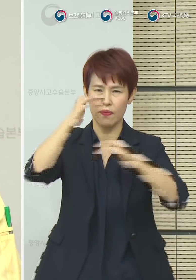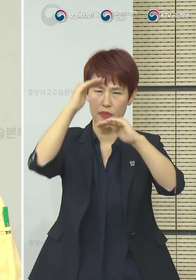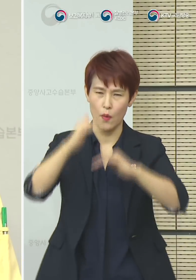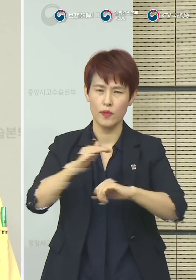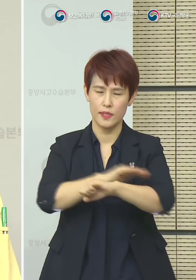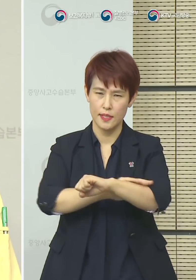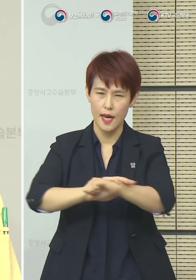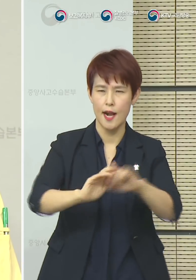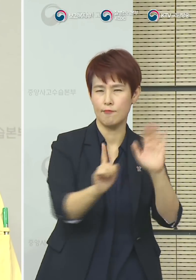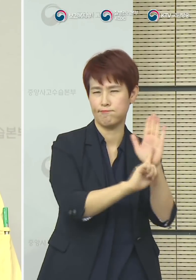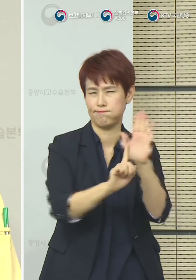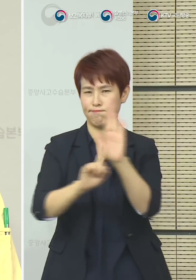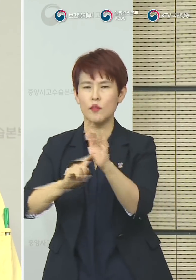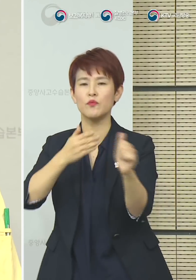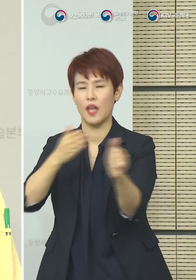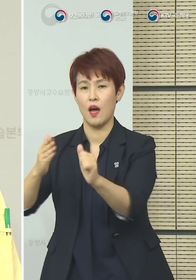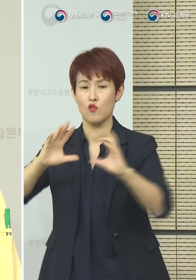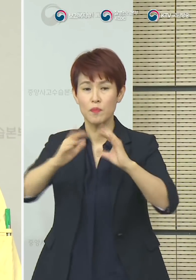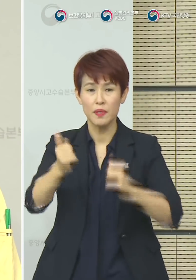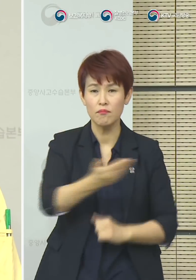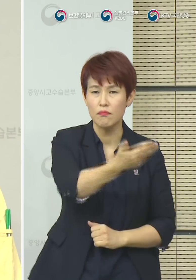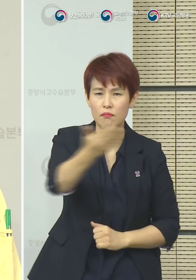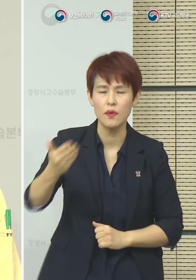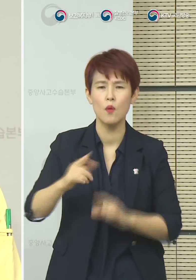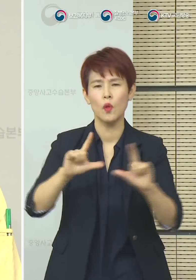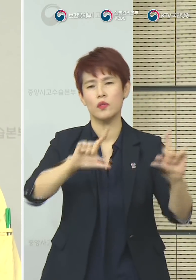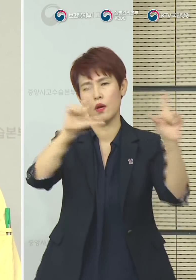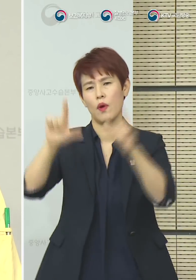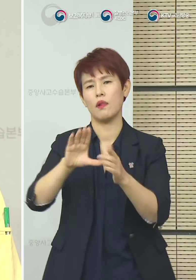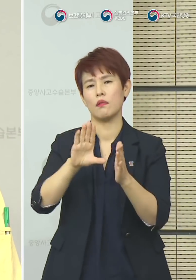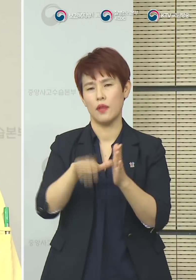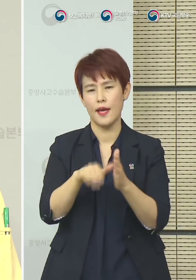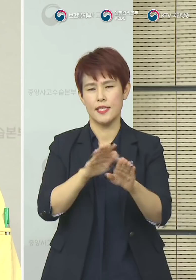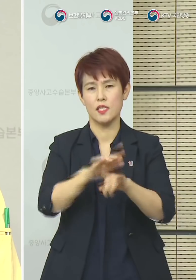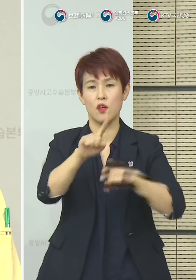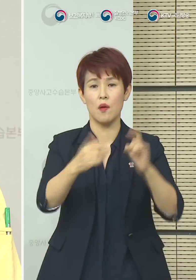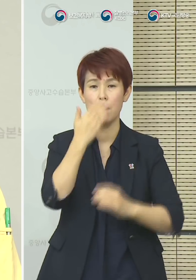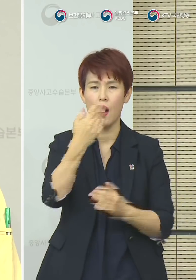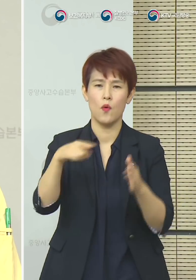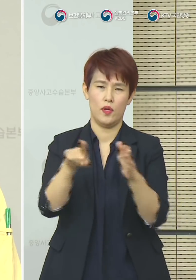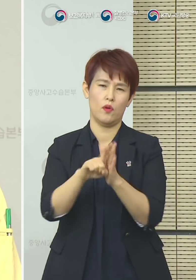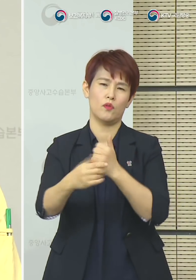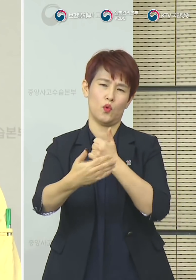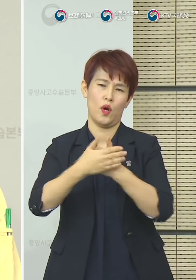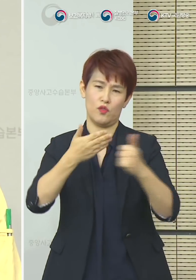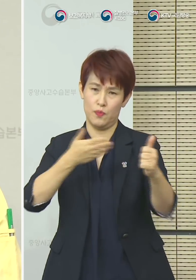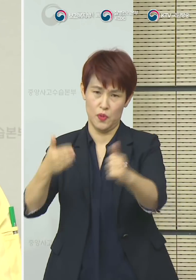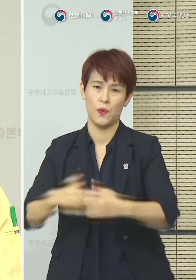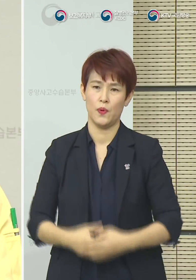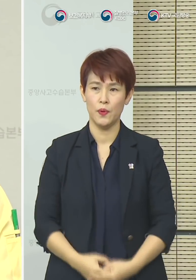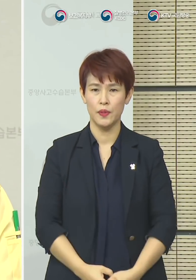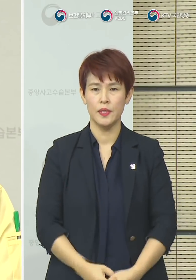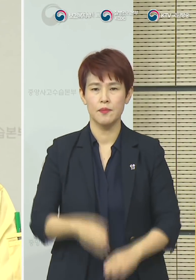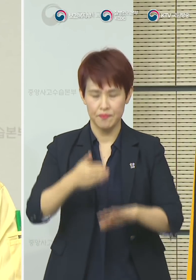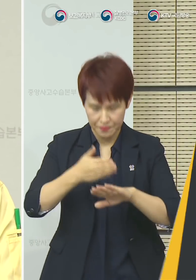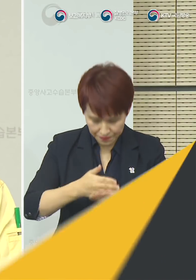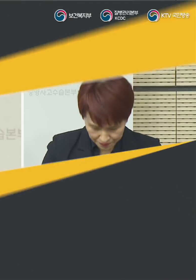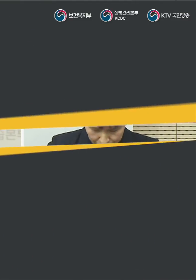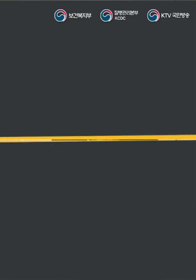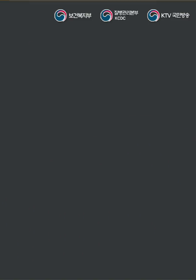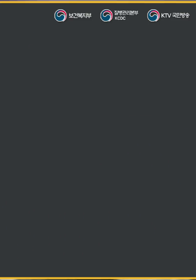내용을 적극적으로 알려 국민들이 일상생활에서 실천하도록 도와주시기 바랍니다.